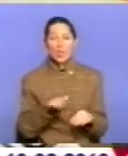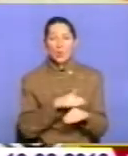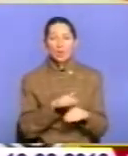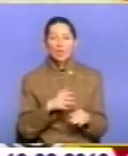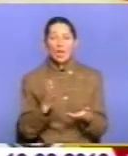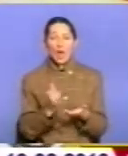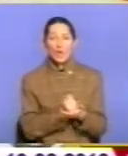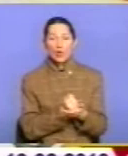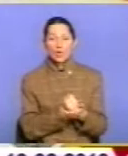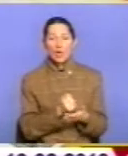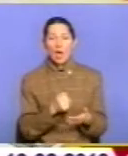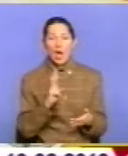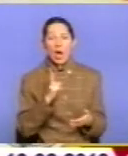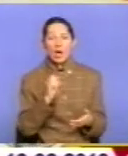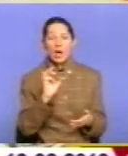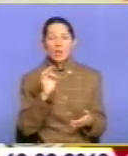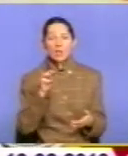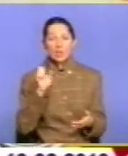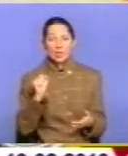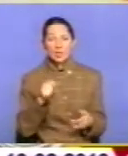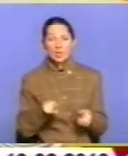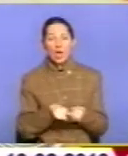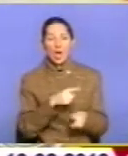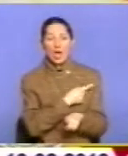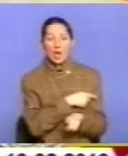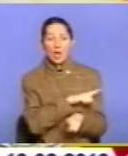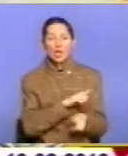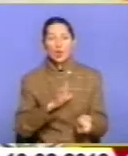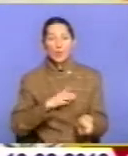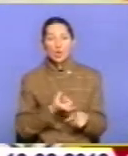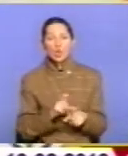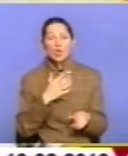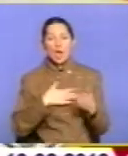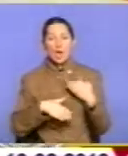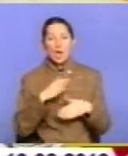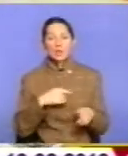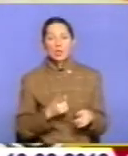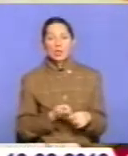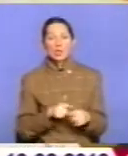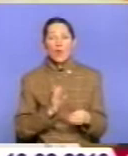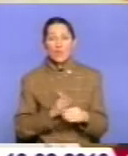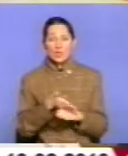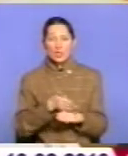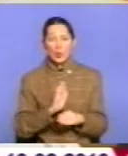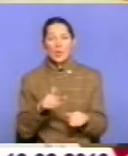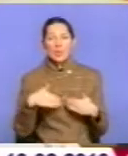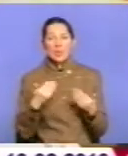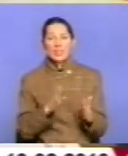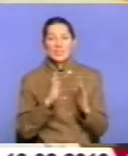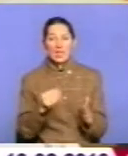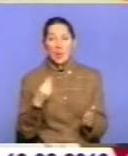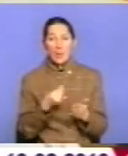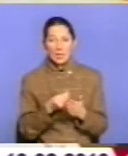і лікарня була загалом дуже рада цьому візиту, оскільки була проявлена не тільки